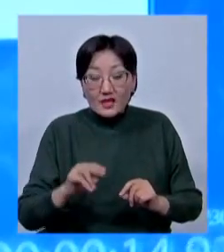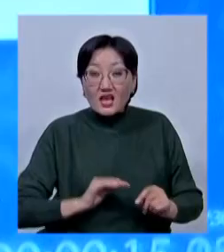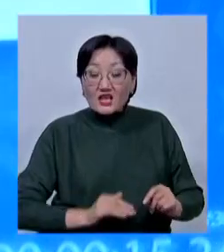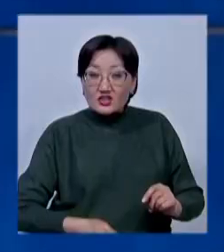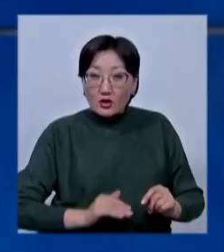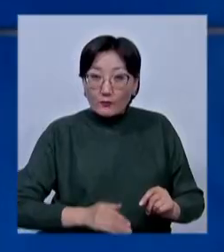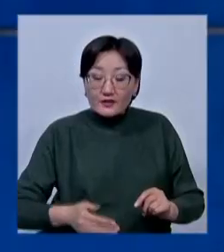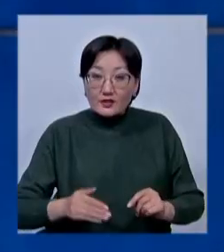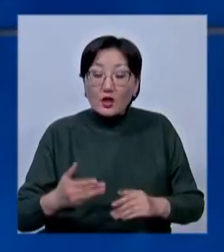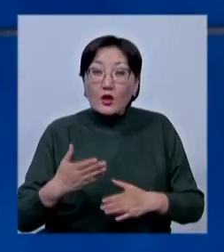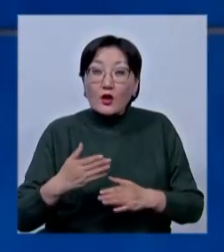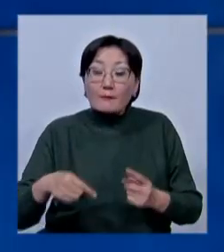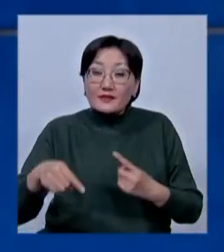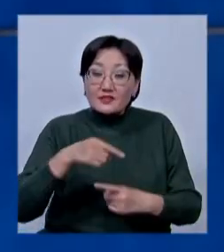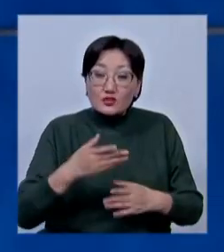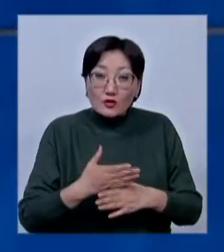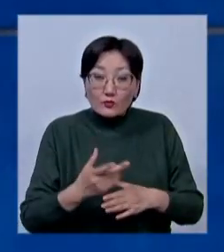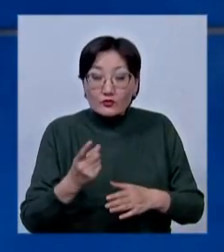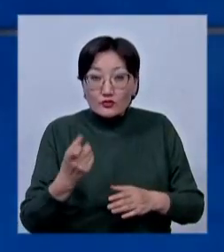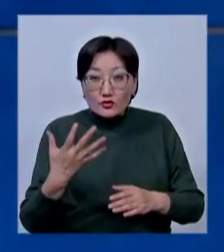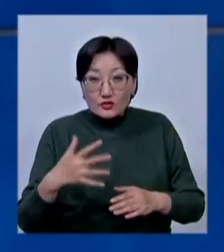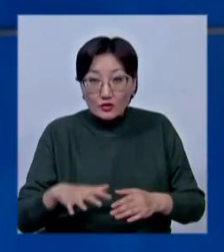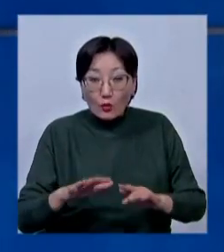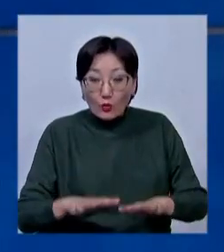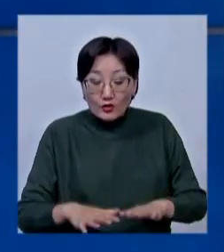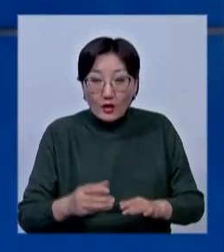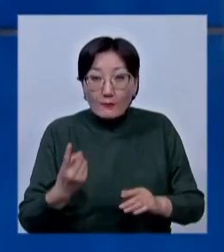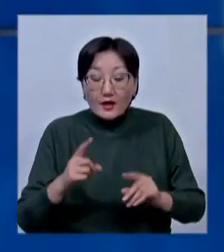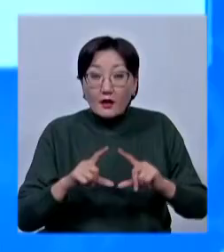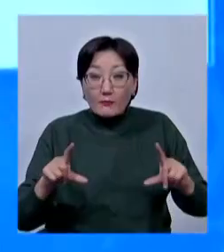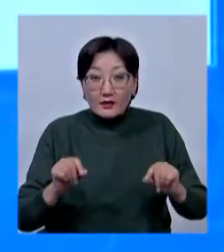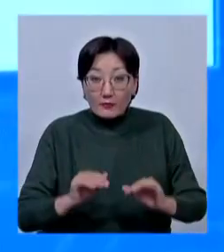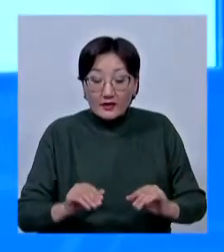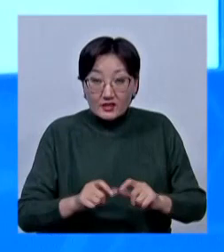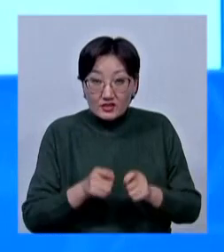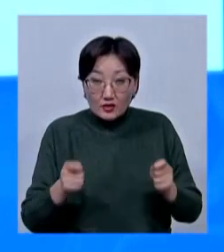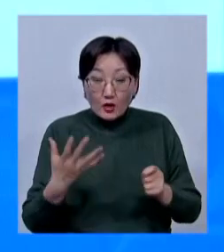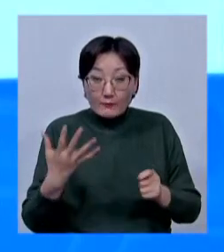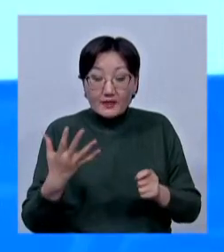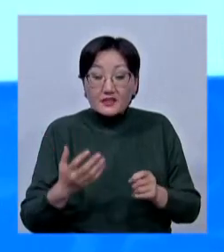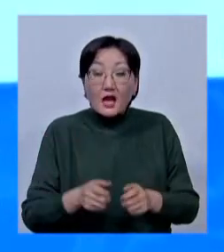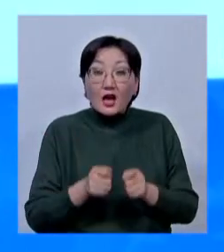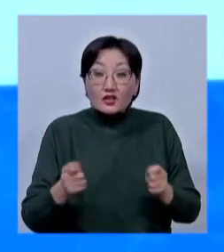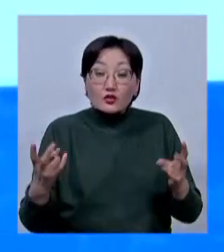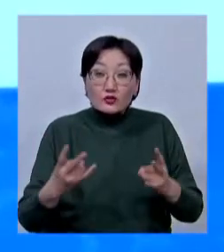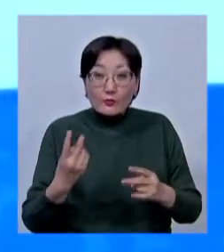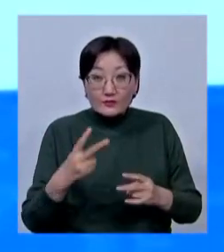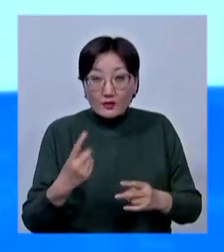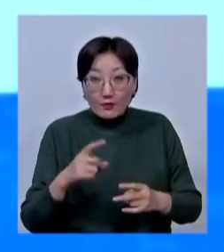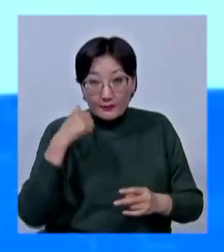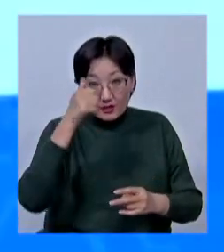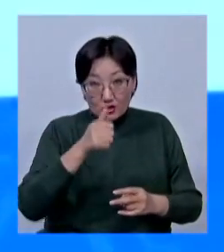жекеменшік инвестордың көмегіменен 150 орындық бір балабақша берілді. 5-ші ашылу керек болған балабақша қазір 21-ші